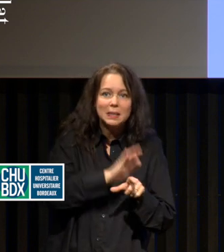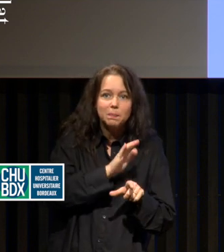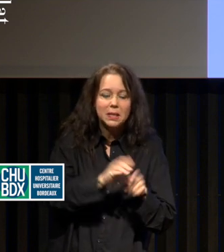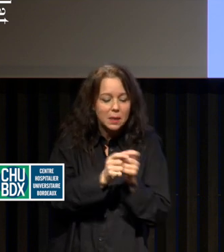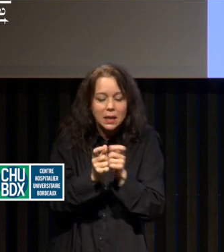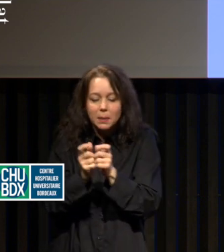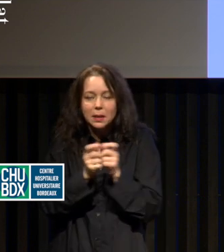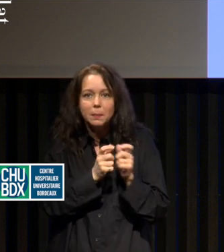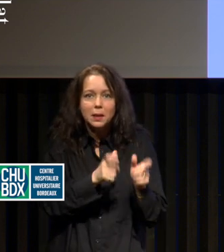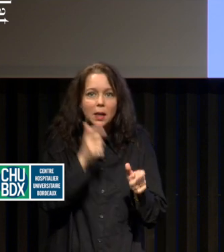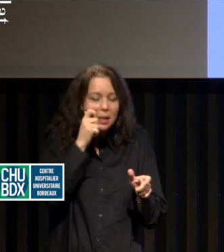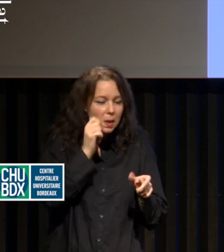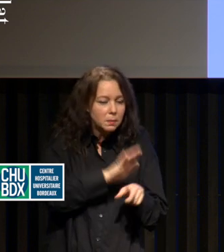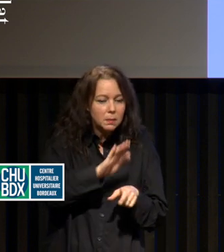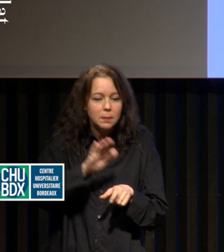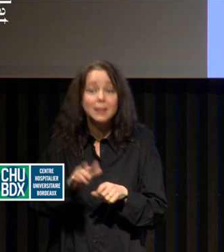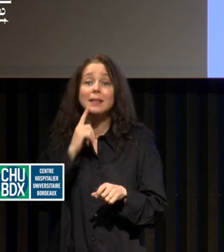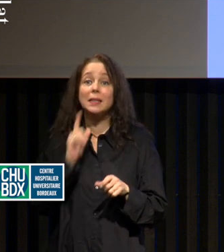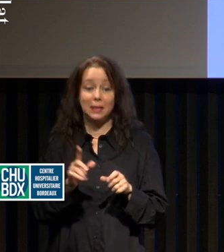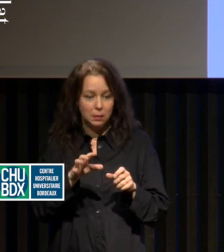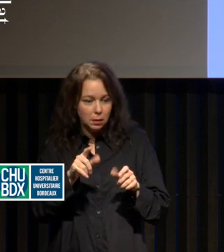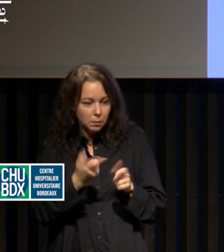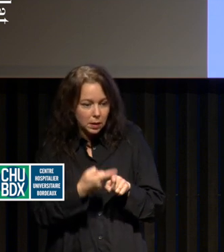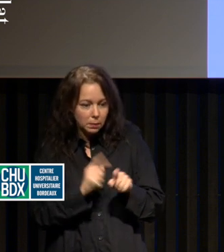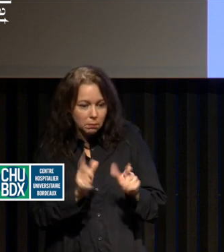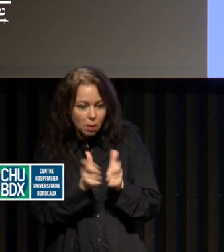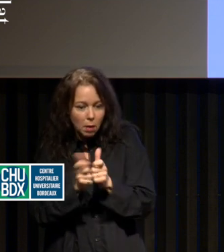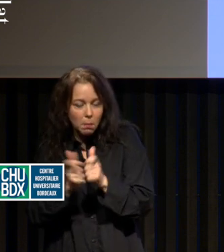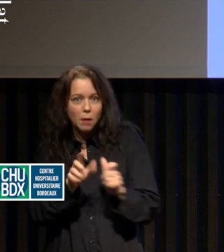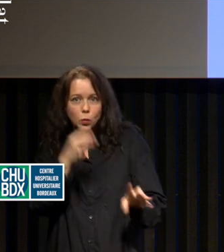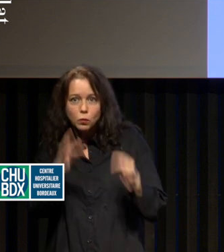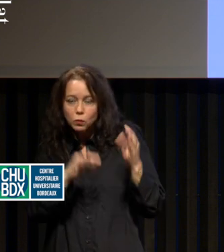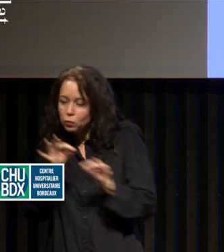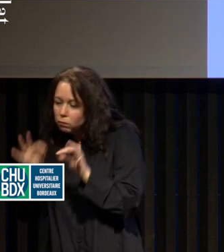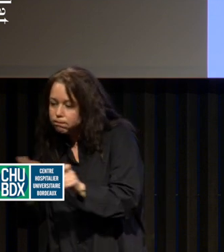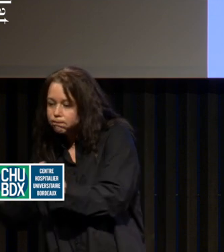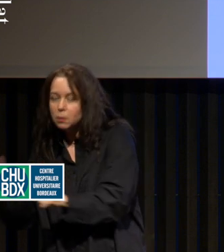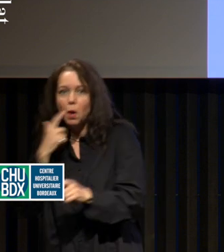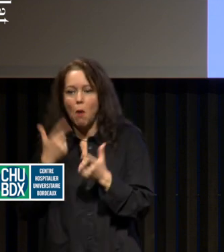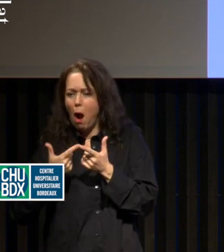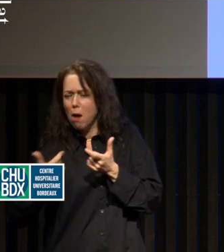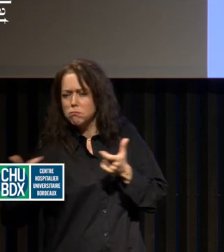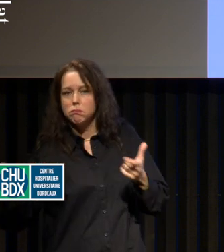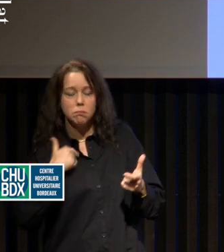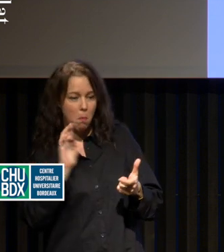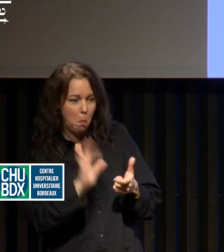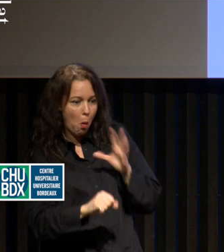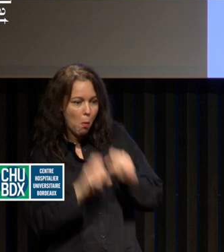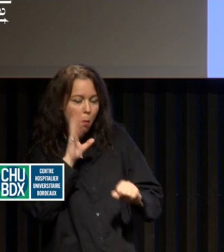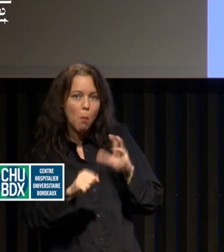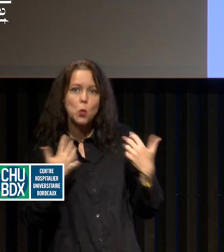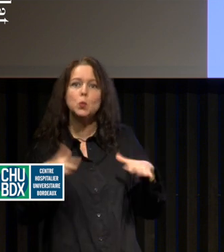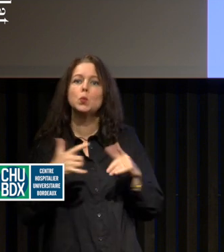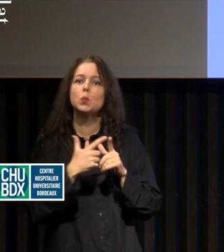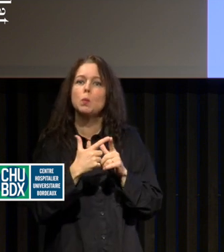arrive à faire ça, on est capable de déterminer la diversité qu'on a dans notre flore, dans notre